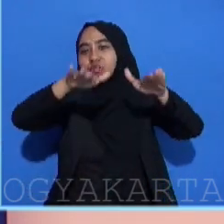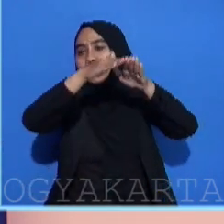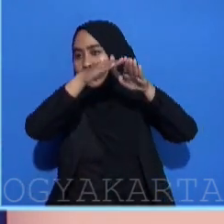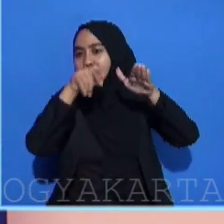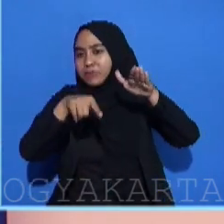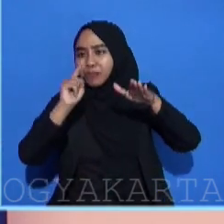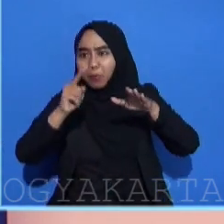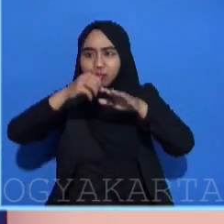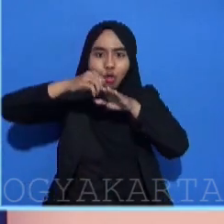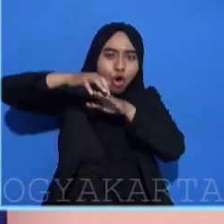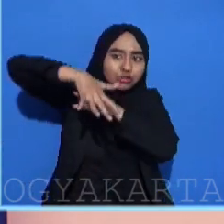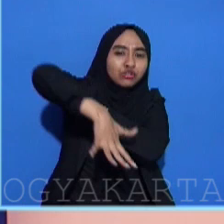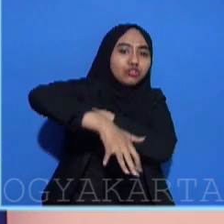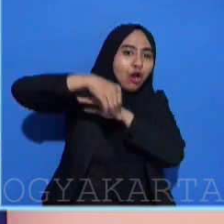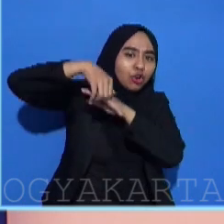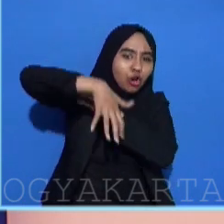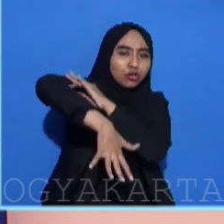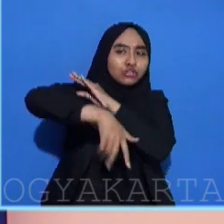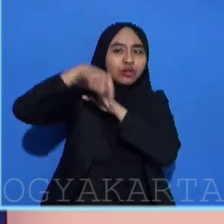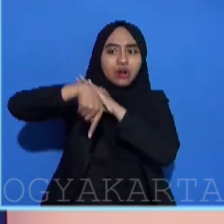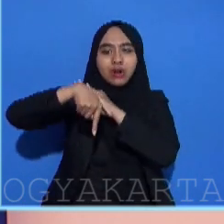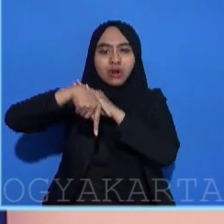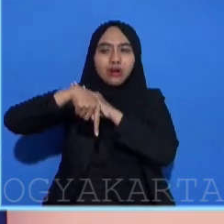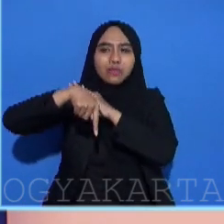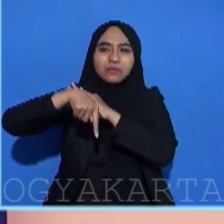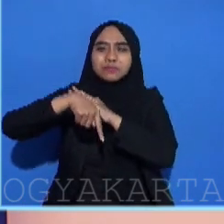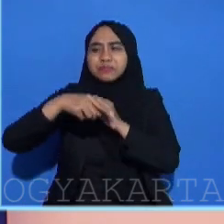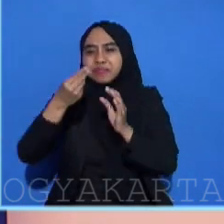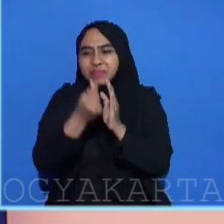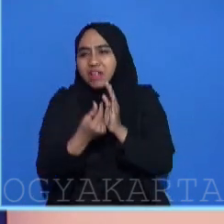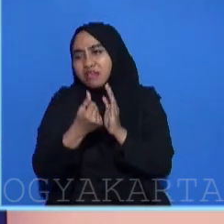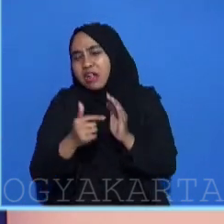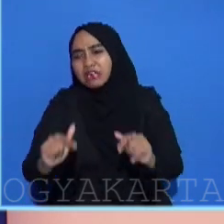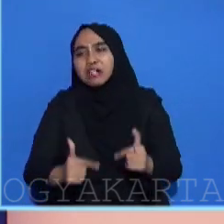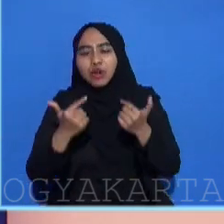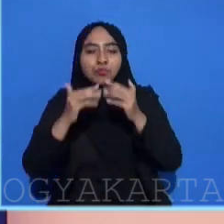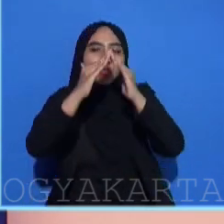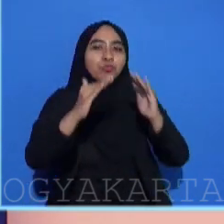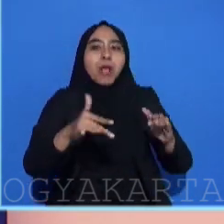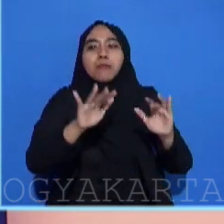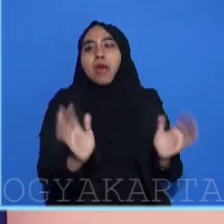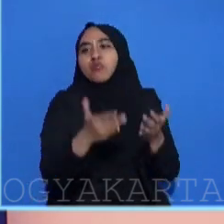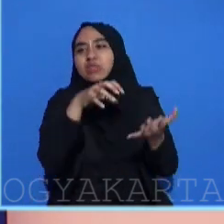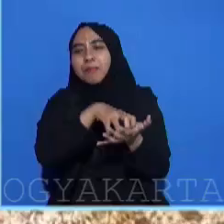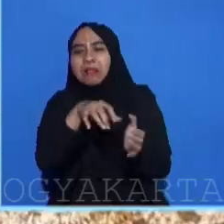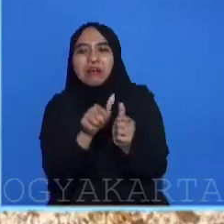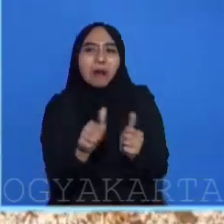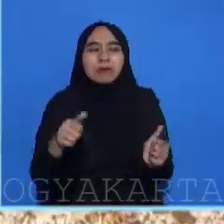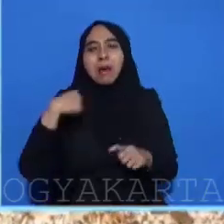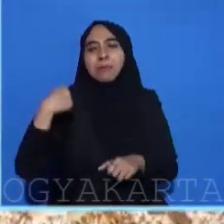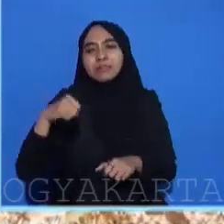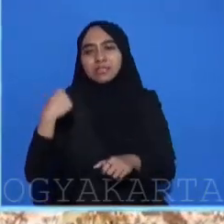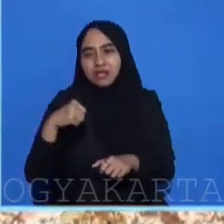bencana longsor dan hewan liar mengancam mereka tidak punya biaya untuk membangun rumah di tempat yang lebih aman